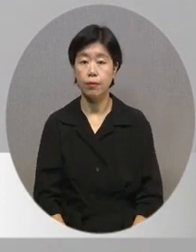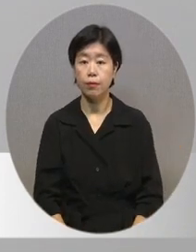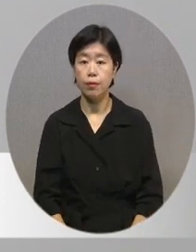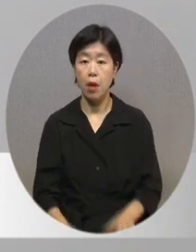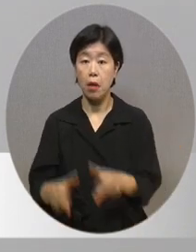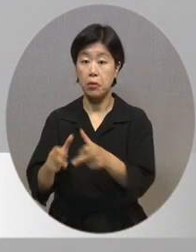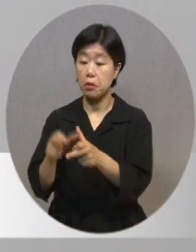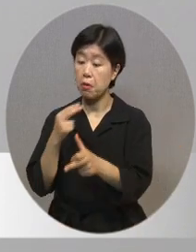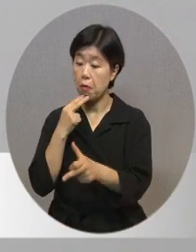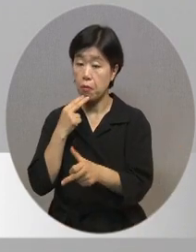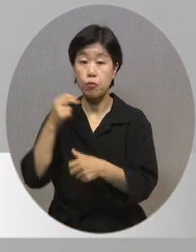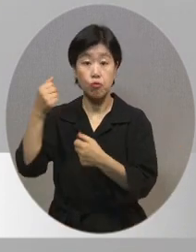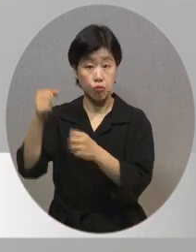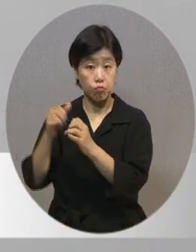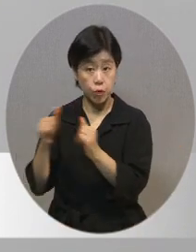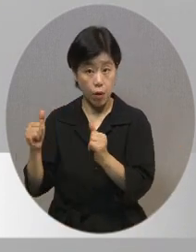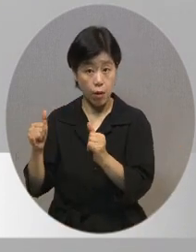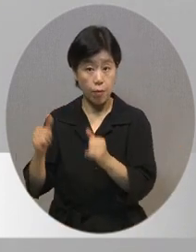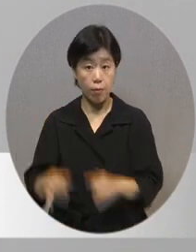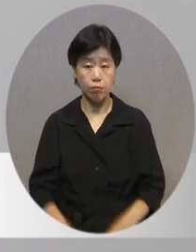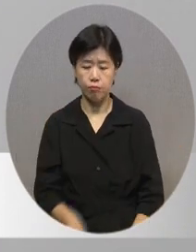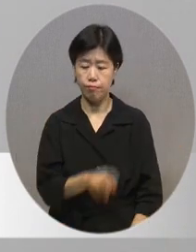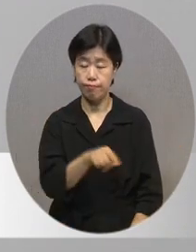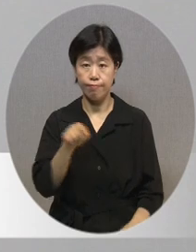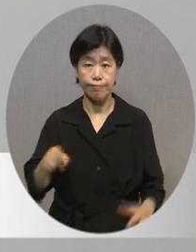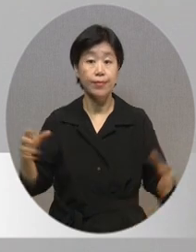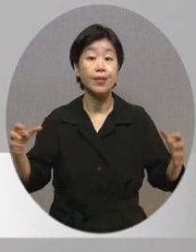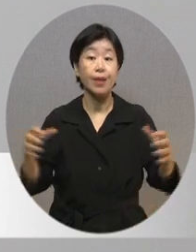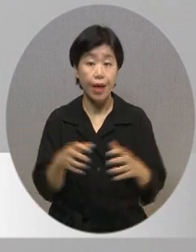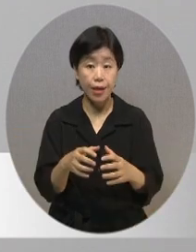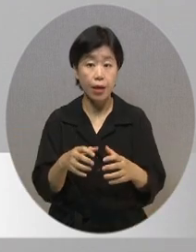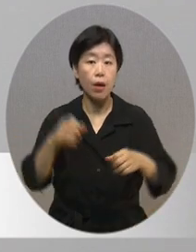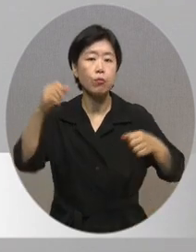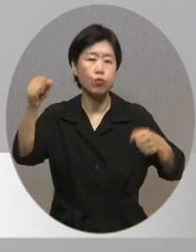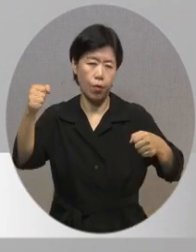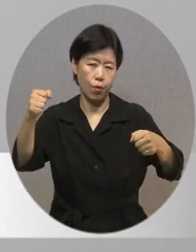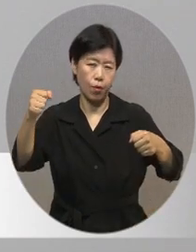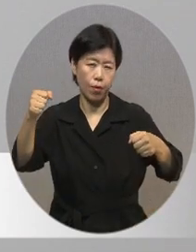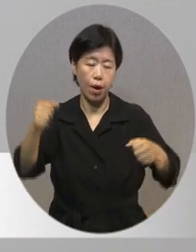need to offer their own personal movement